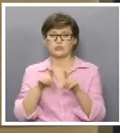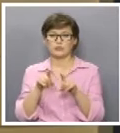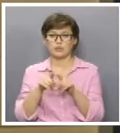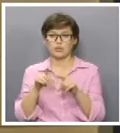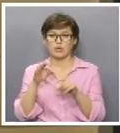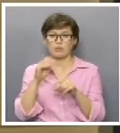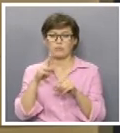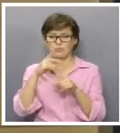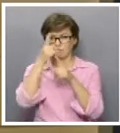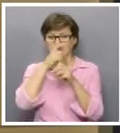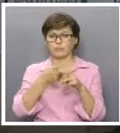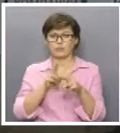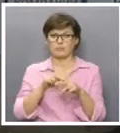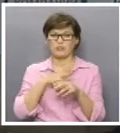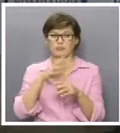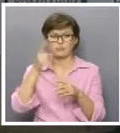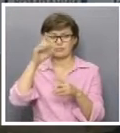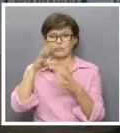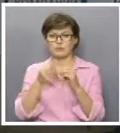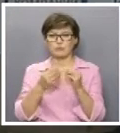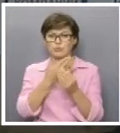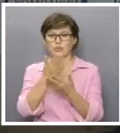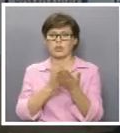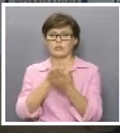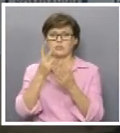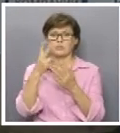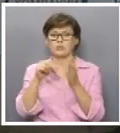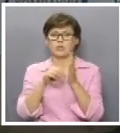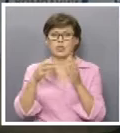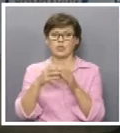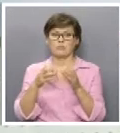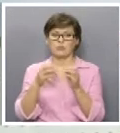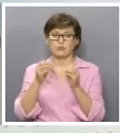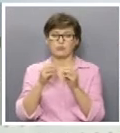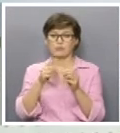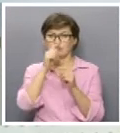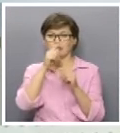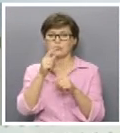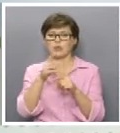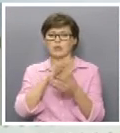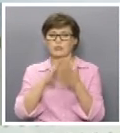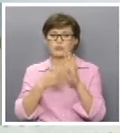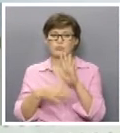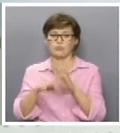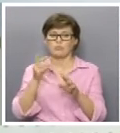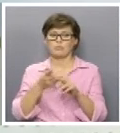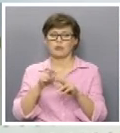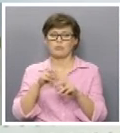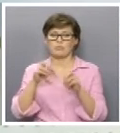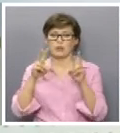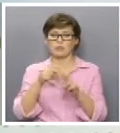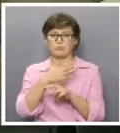Андрей Копов құлағдар етті. Белгілі болғаны, осы саладағы 26 компанияның 10-ы сыйақы төлеу бойынша жағдайын жақсы артыпты. Мамандар